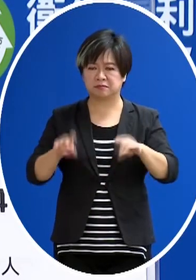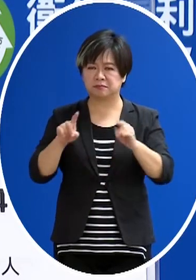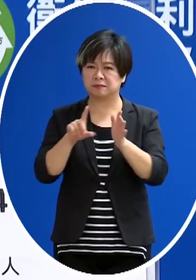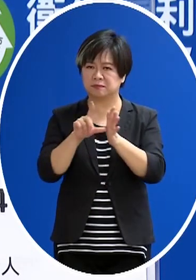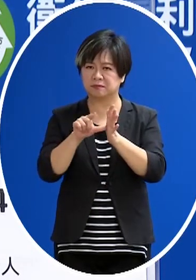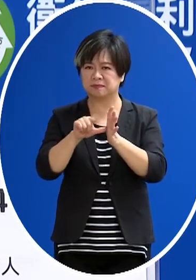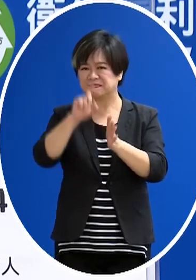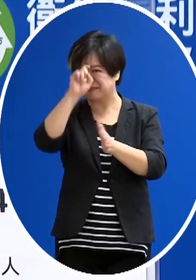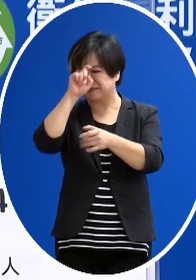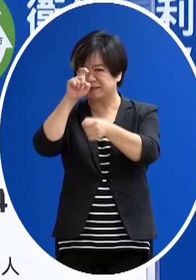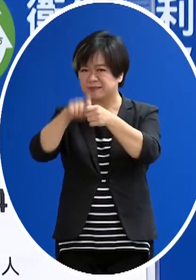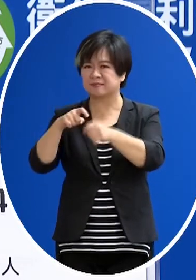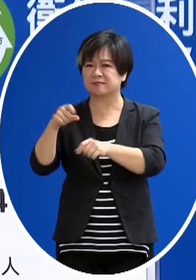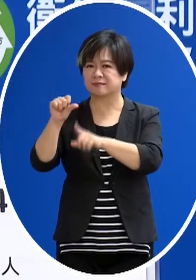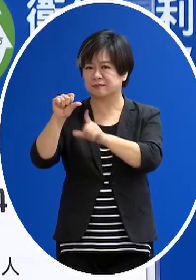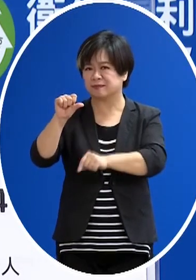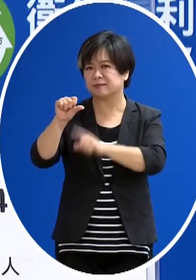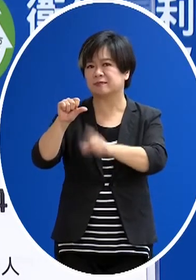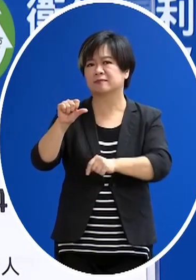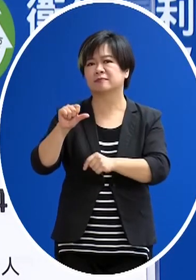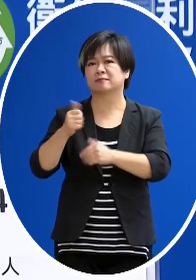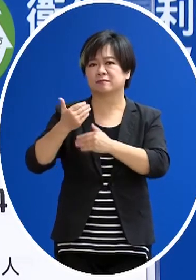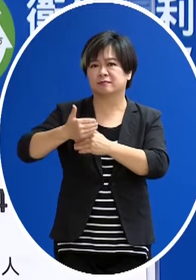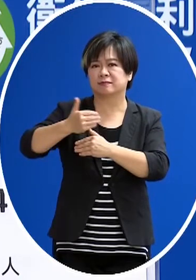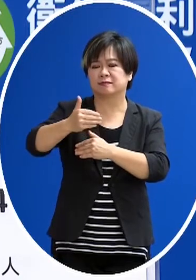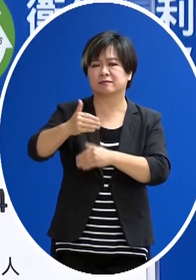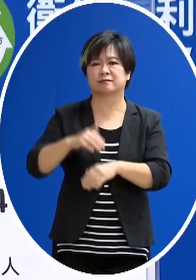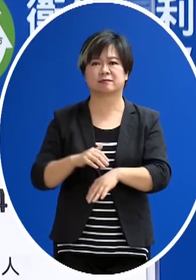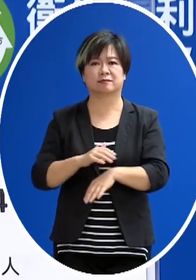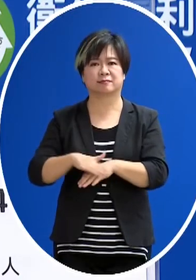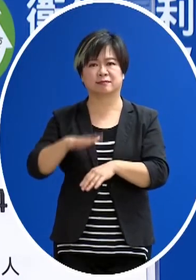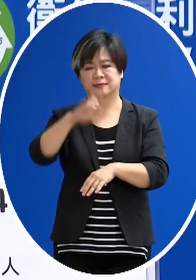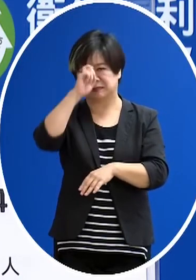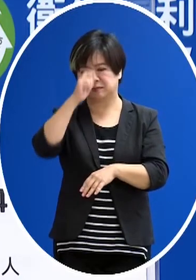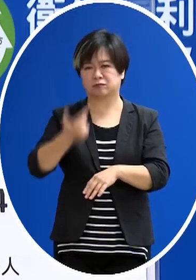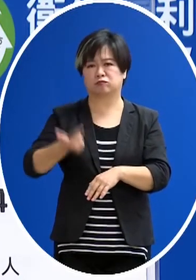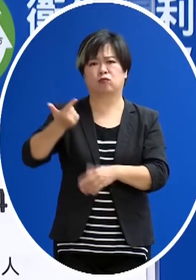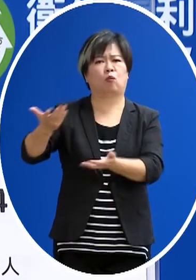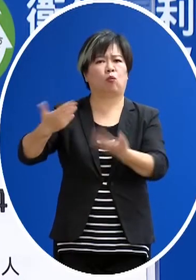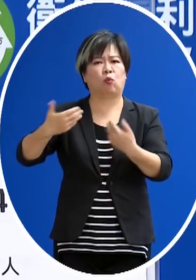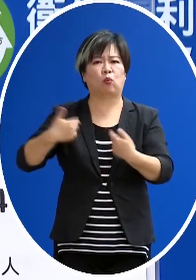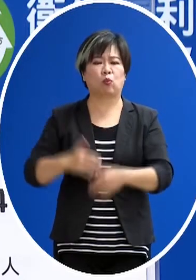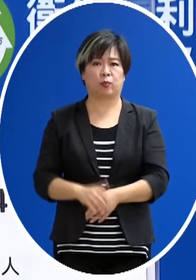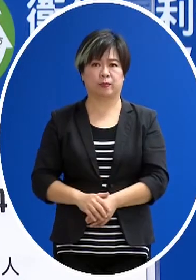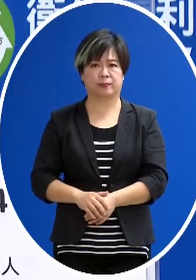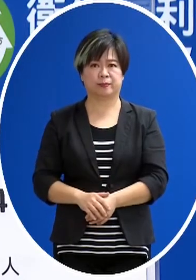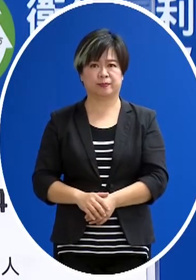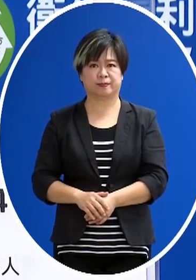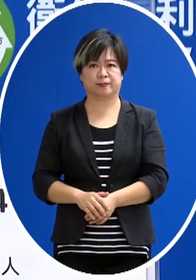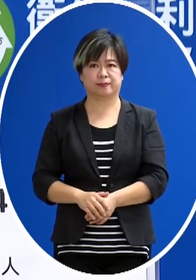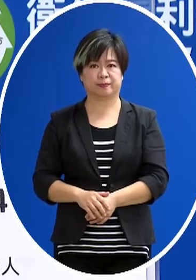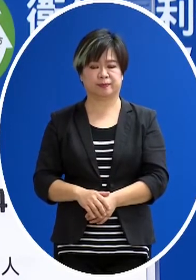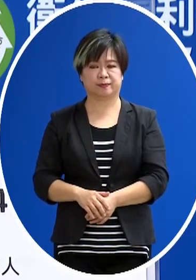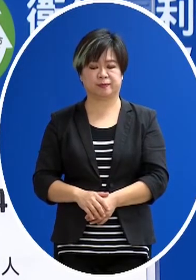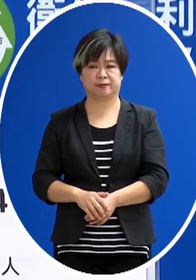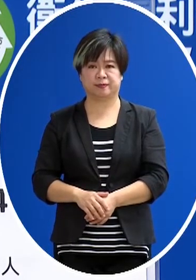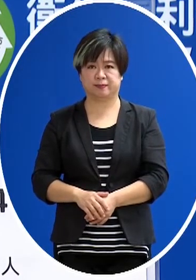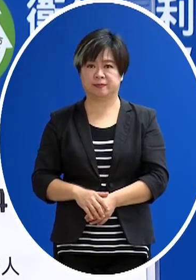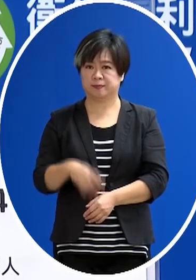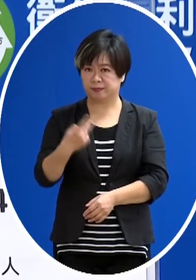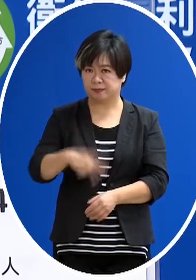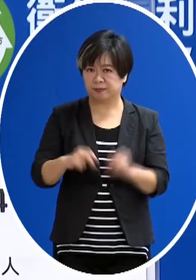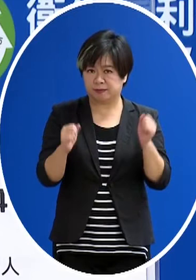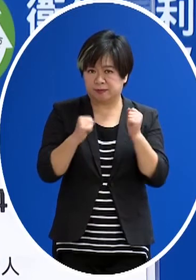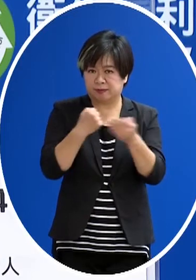样的一个时间，然后陆续我们会尽量催促它能够尽快的提供。那另外在冷链上面应该